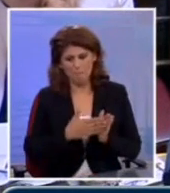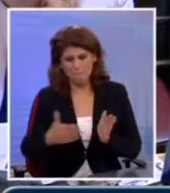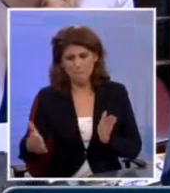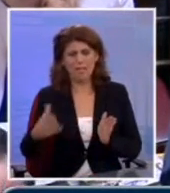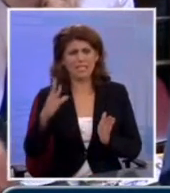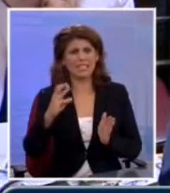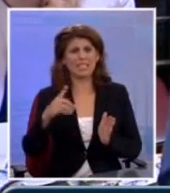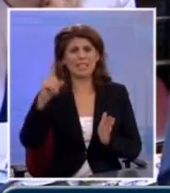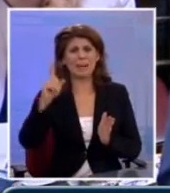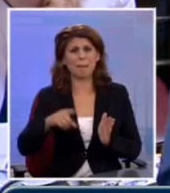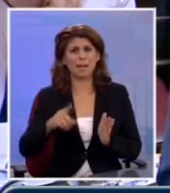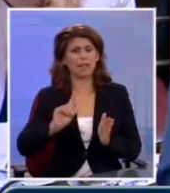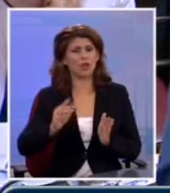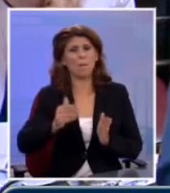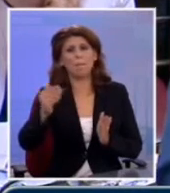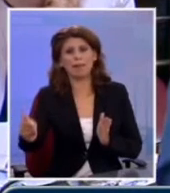θέμα εγείρεται εδώ.